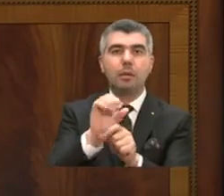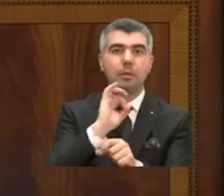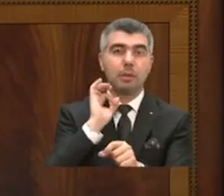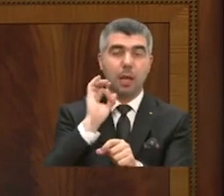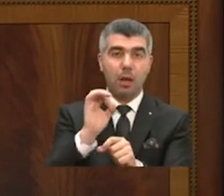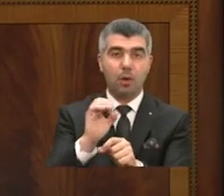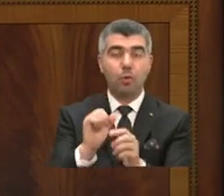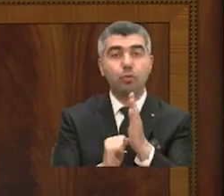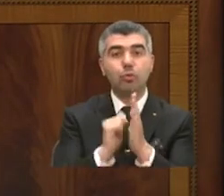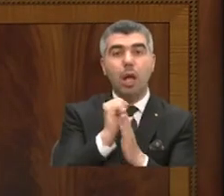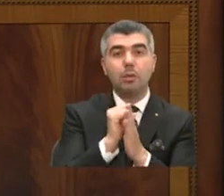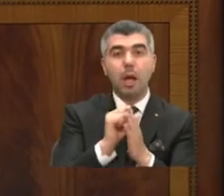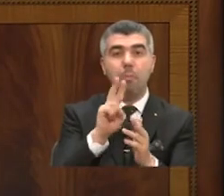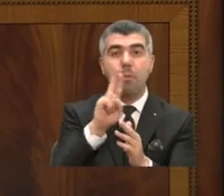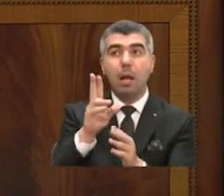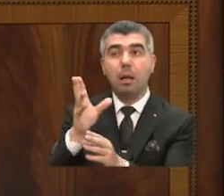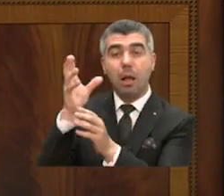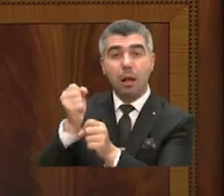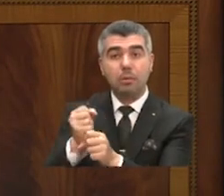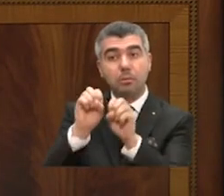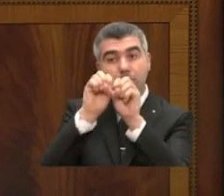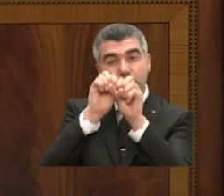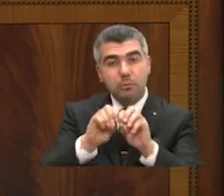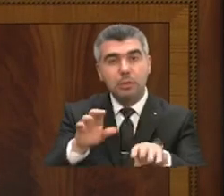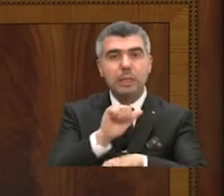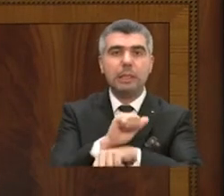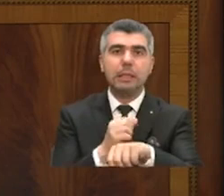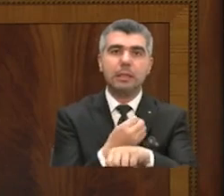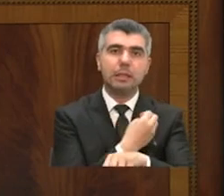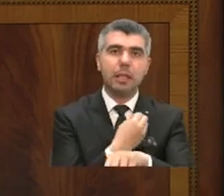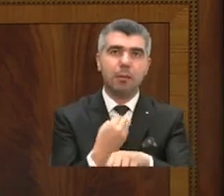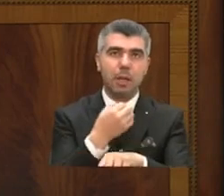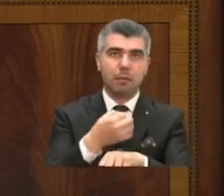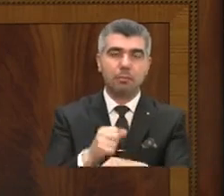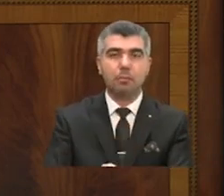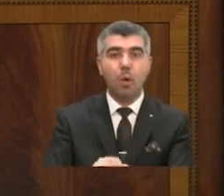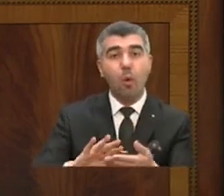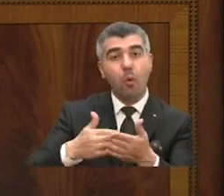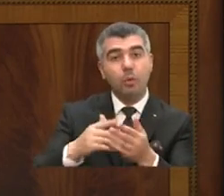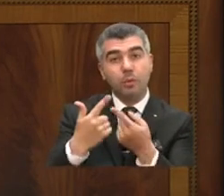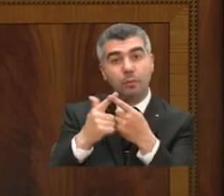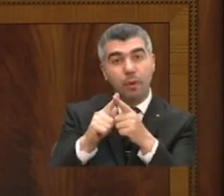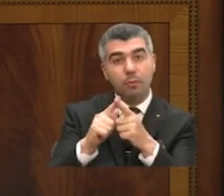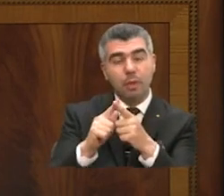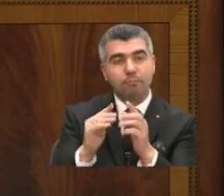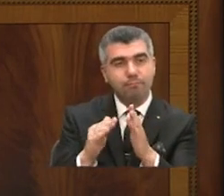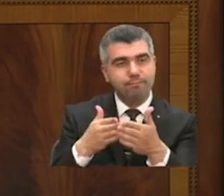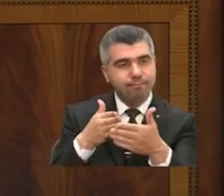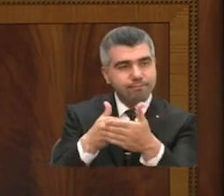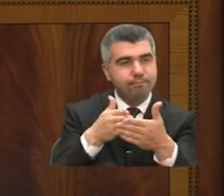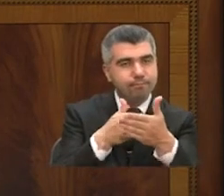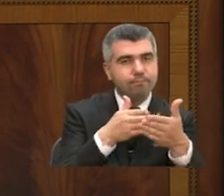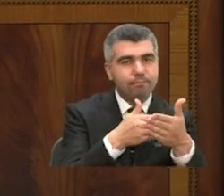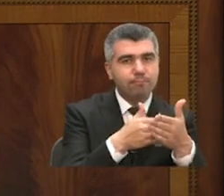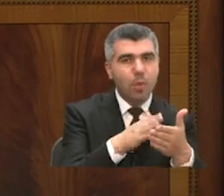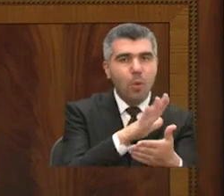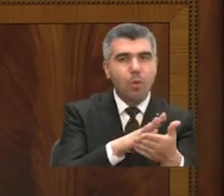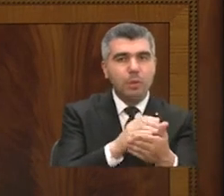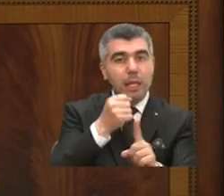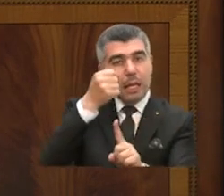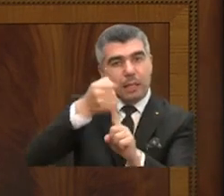الورش الملكي لتعميم التغطية الصحية، ما يقتضي تجاوز سلسلة المحاولات